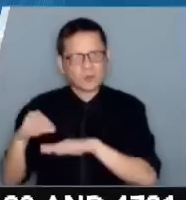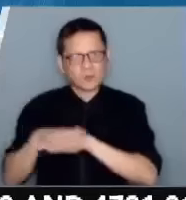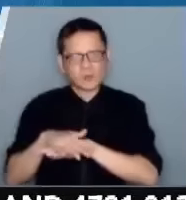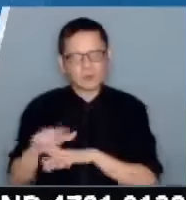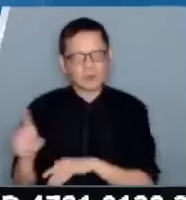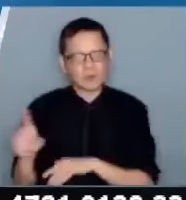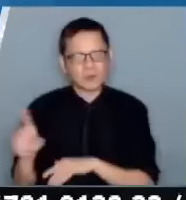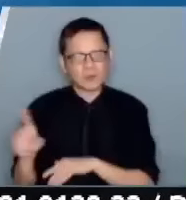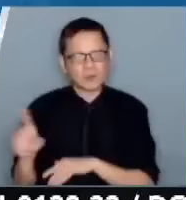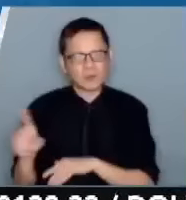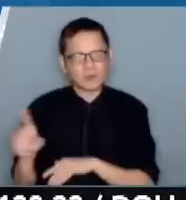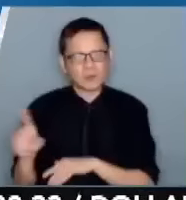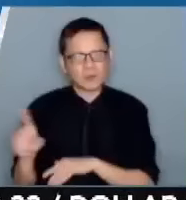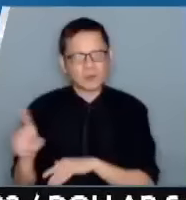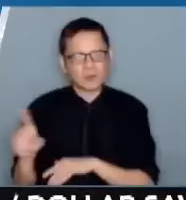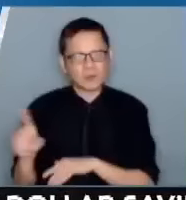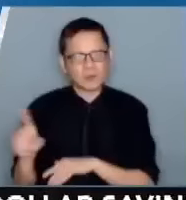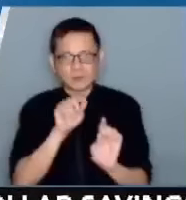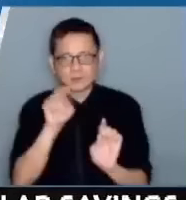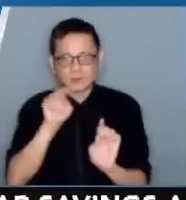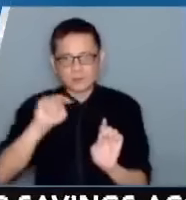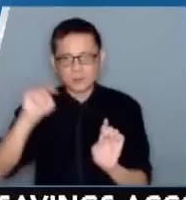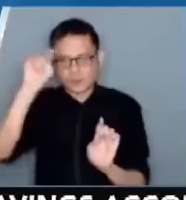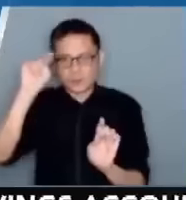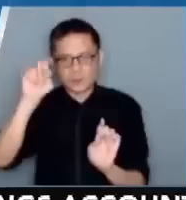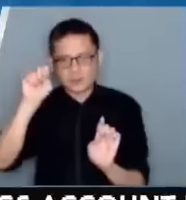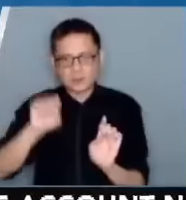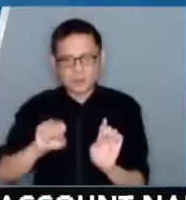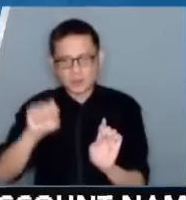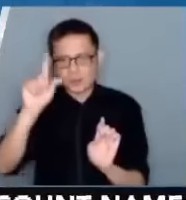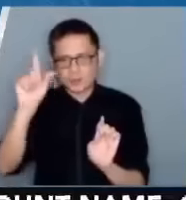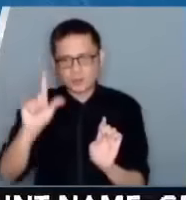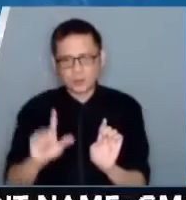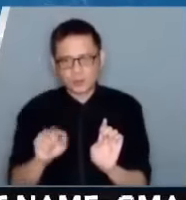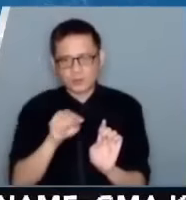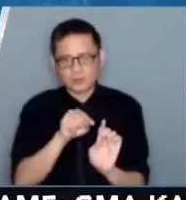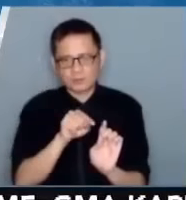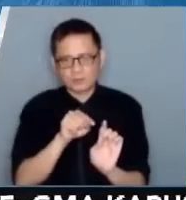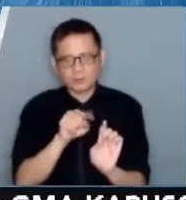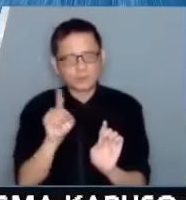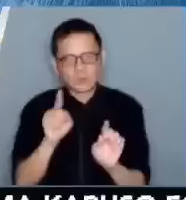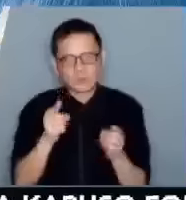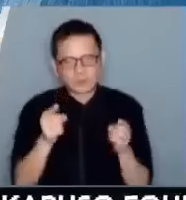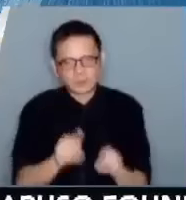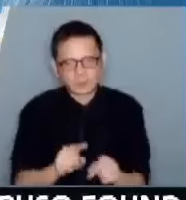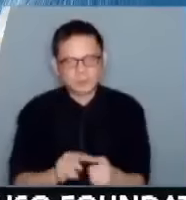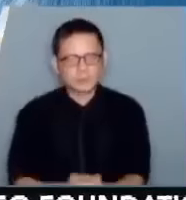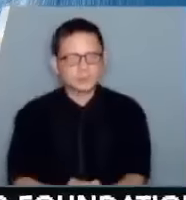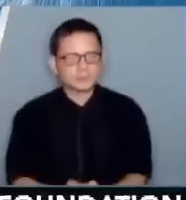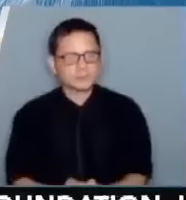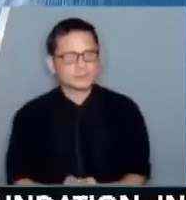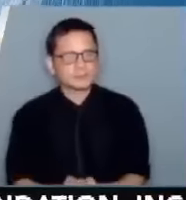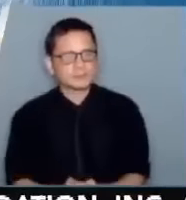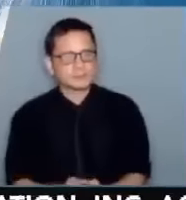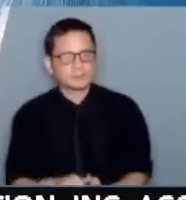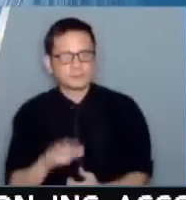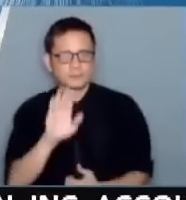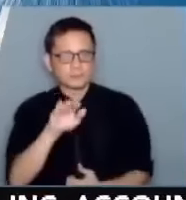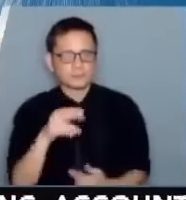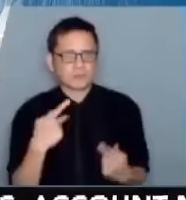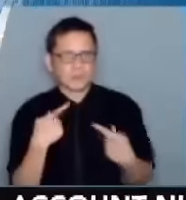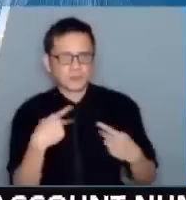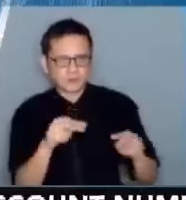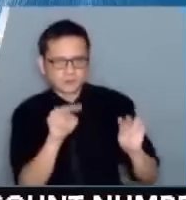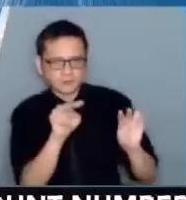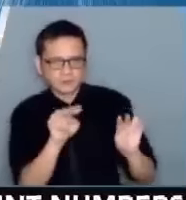sa ah northern at South Luzon na lubhang apektado ng baha ngayon sa ngayon kasi rapi may binabantayan tayong dalawa pang sama ng